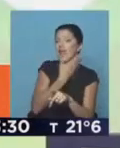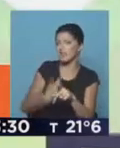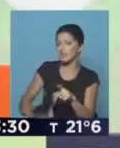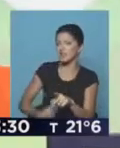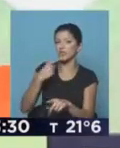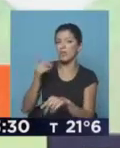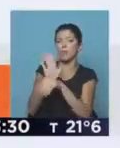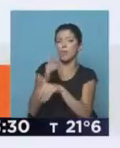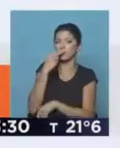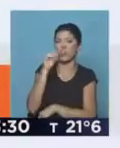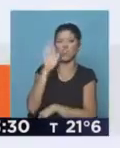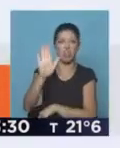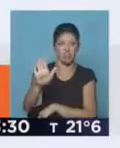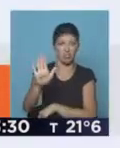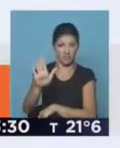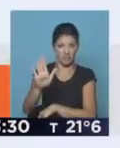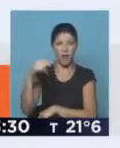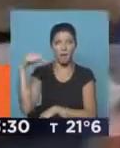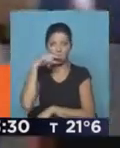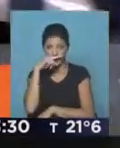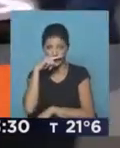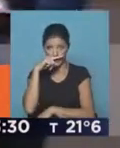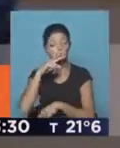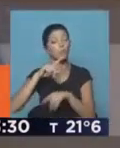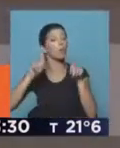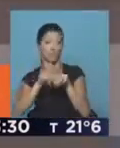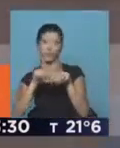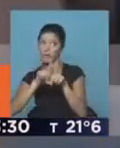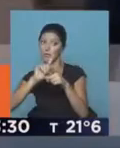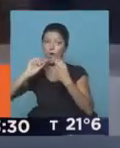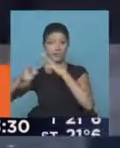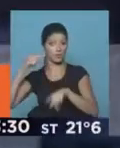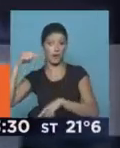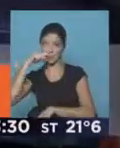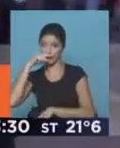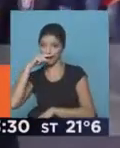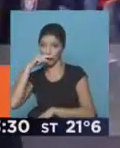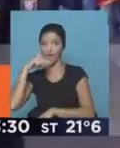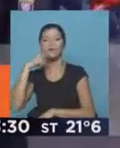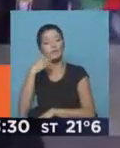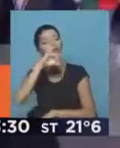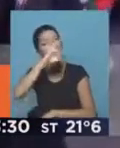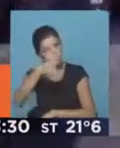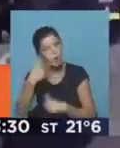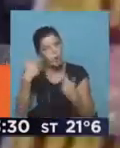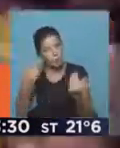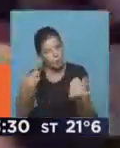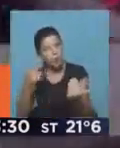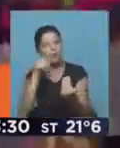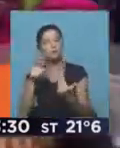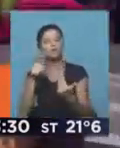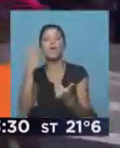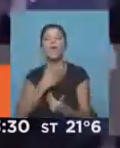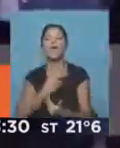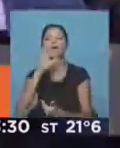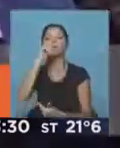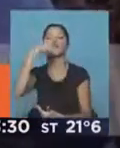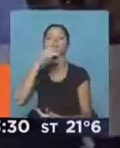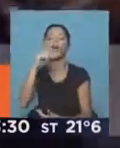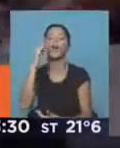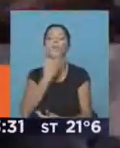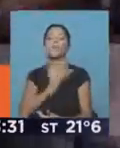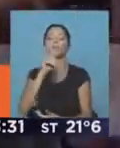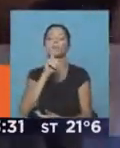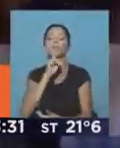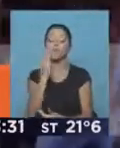parte de Erdogan. Como respuesta, Angela Merkel permitió una multitudinaria manifestación kurda en Frankfurt, profundizando la